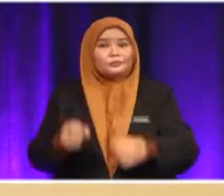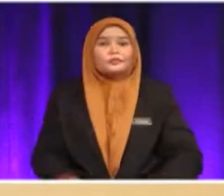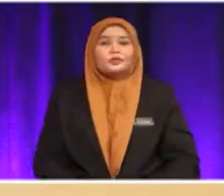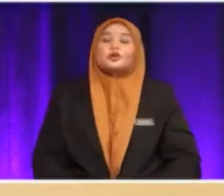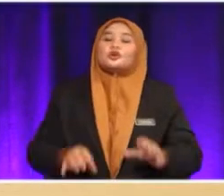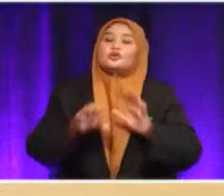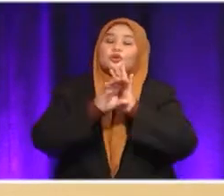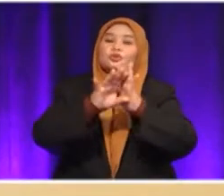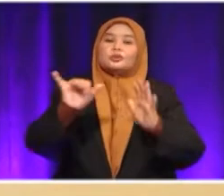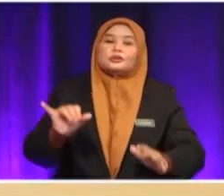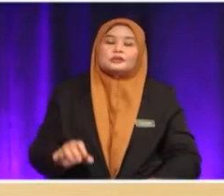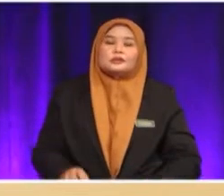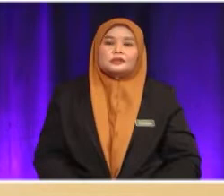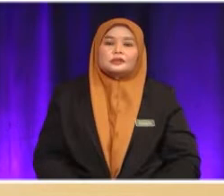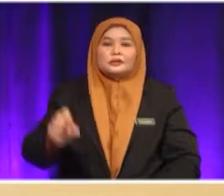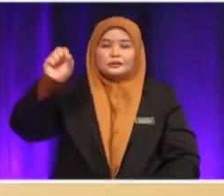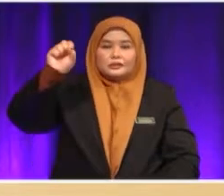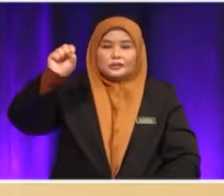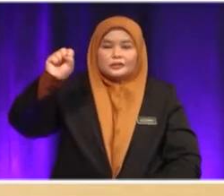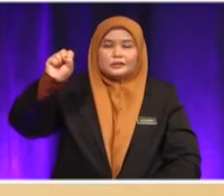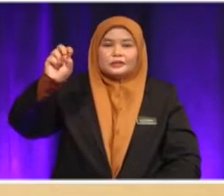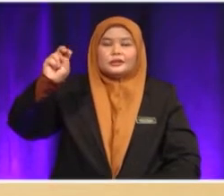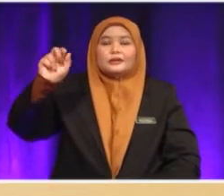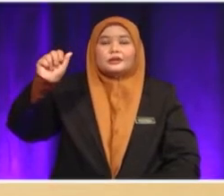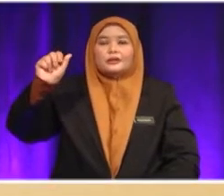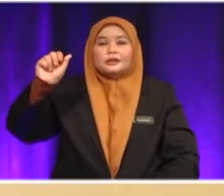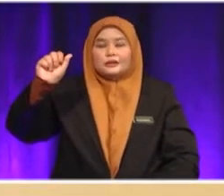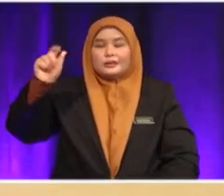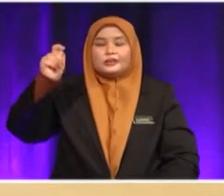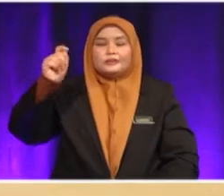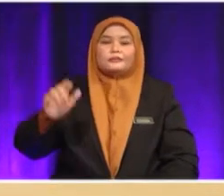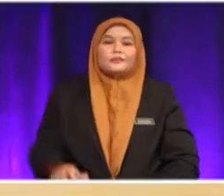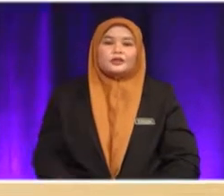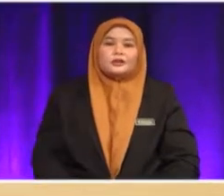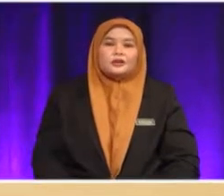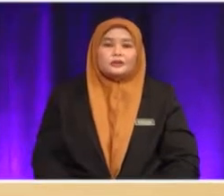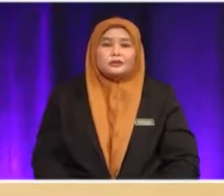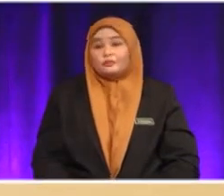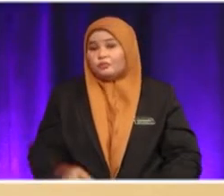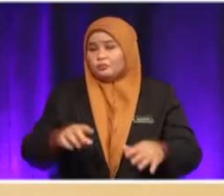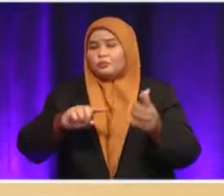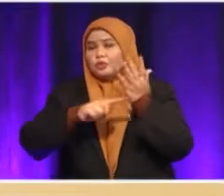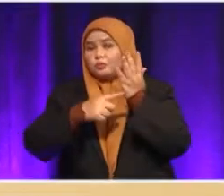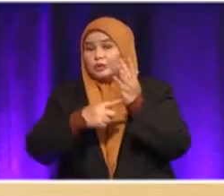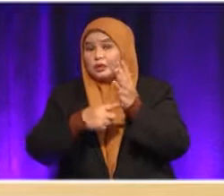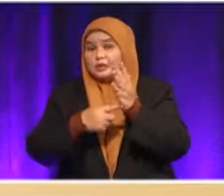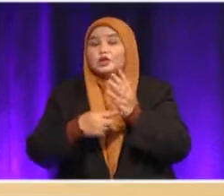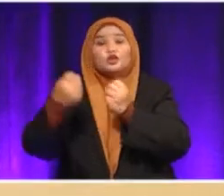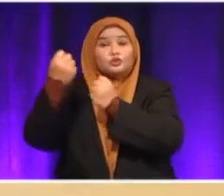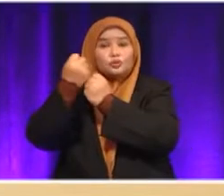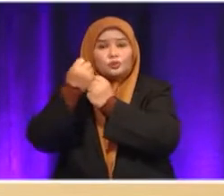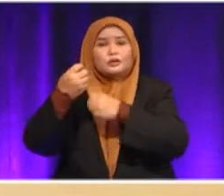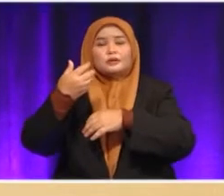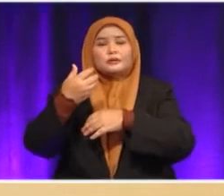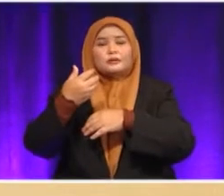contohnya snack atau pop snip pada awalnya menentang pembentuk ke Malaysia dan